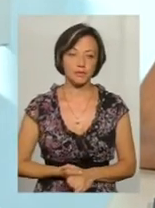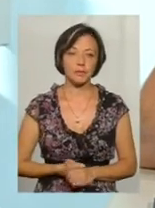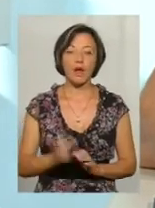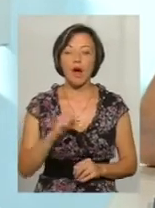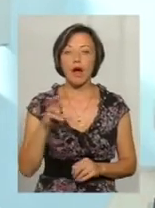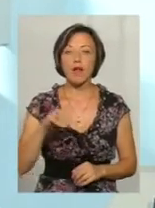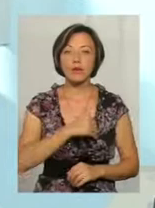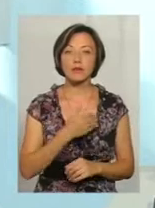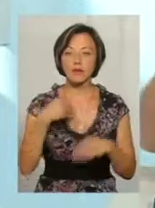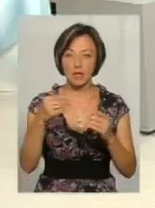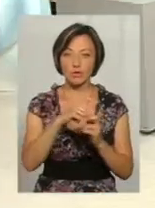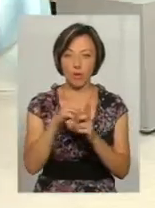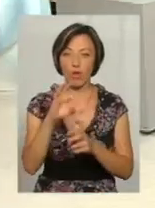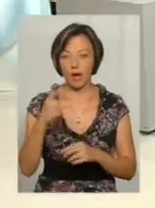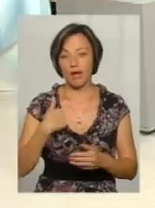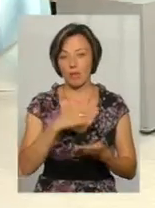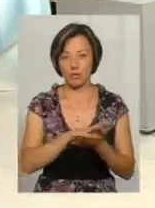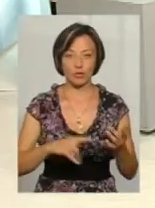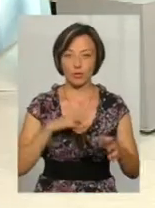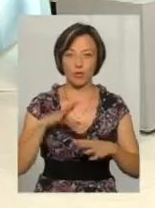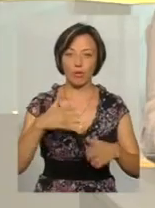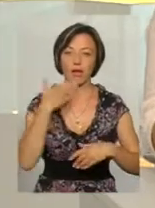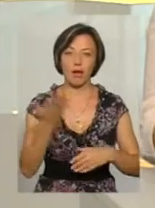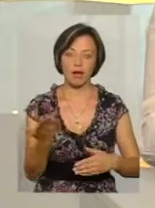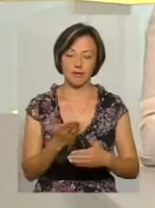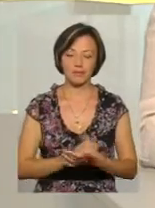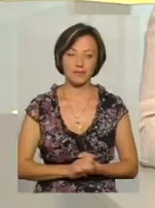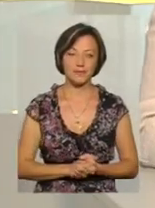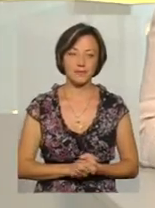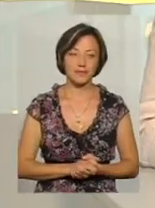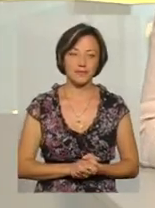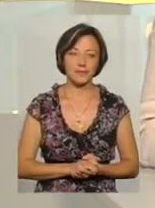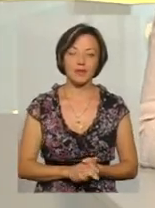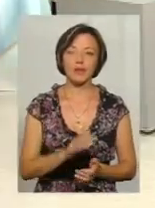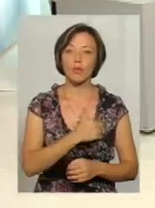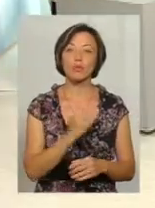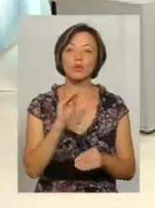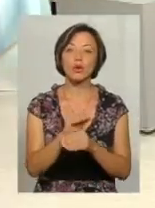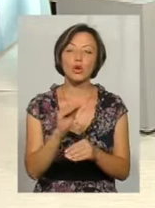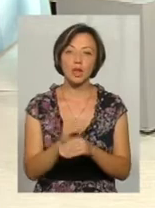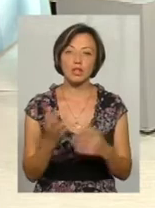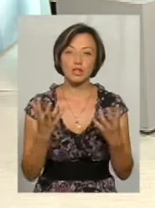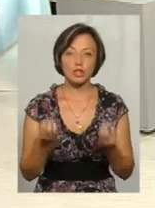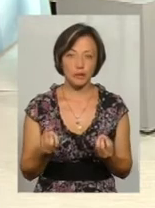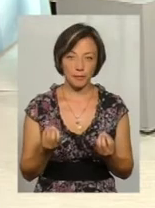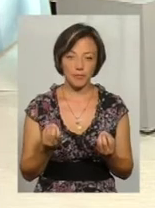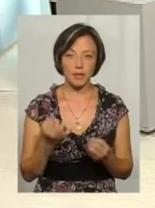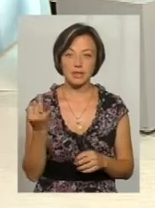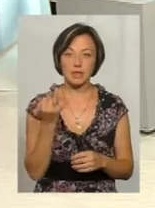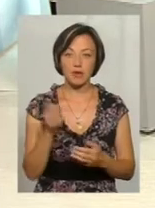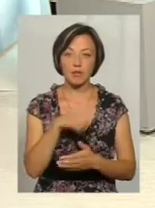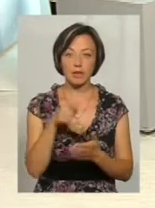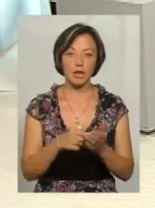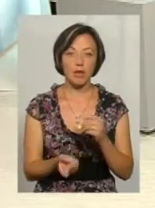Але я би хотів дати слово Олегу, потім я продовжу, тому що не було монологу. Дякую. Правильно? Так. Так, я хочу додати ще. Тут цікаве питання